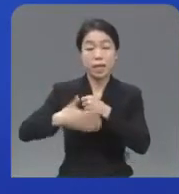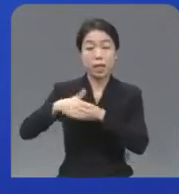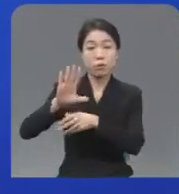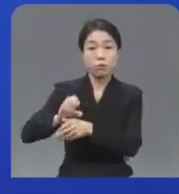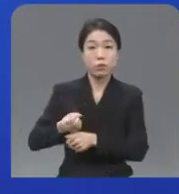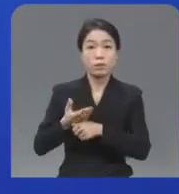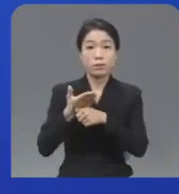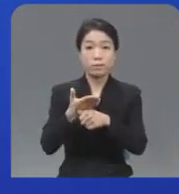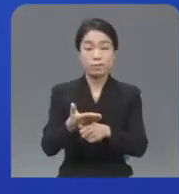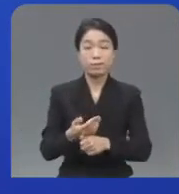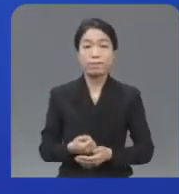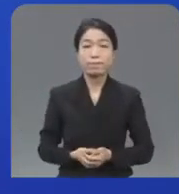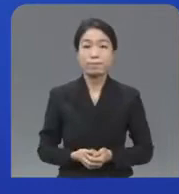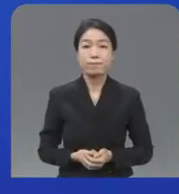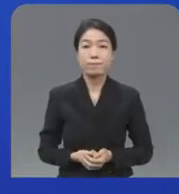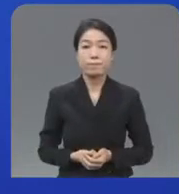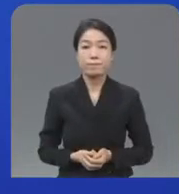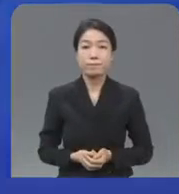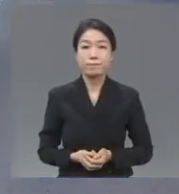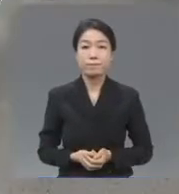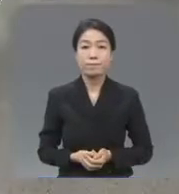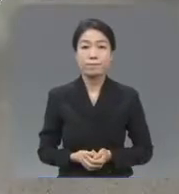대구방송총국 김도훈 기자의 보도입니다.